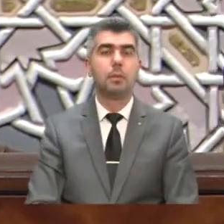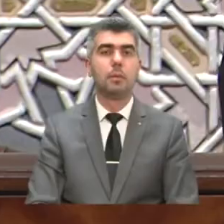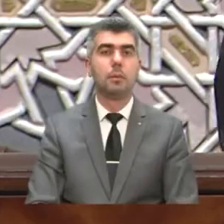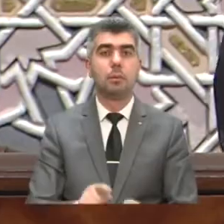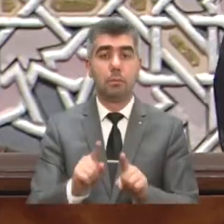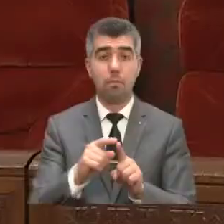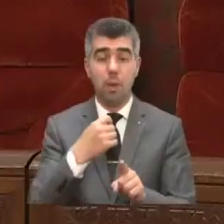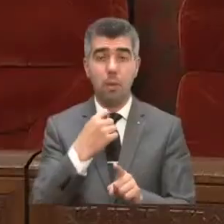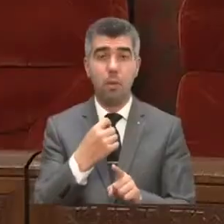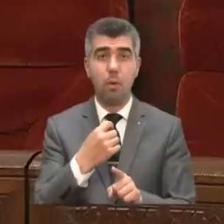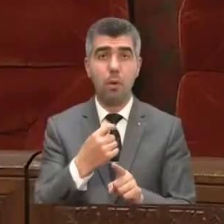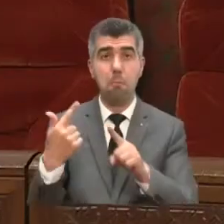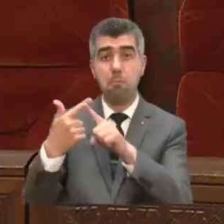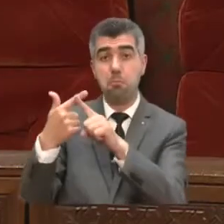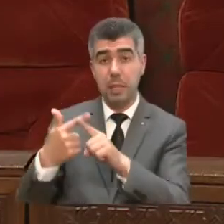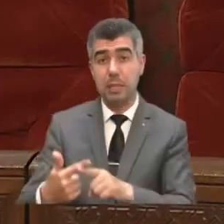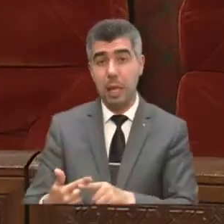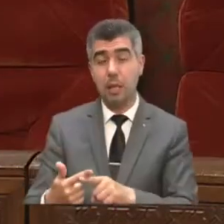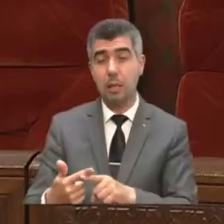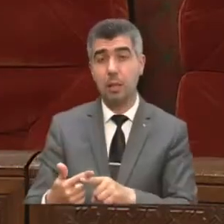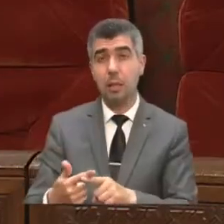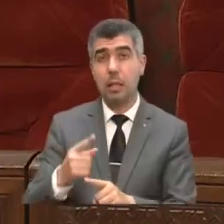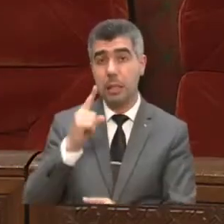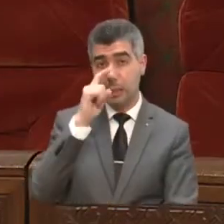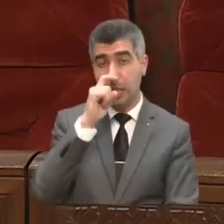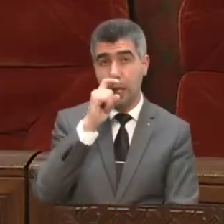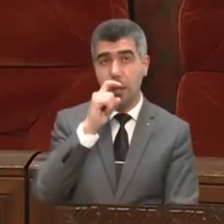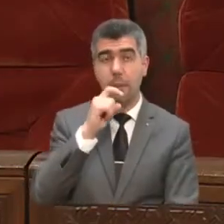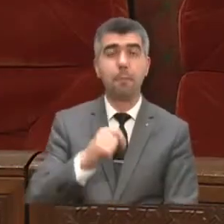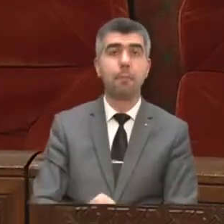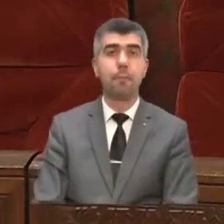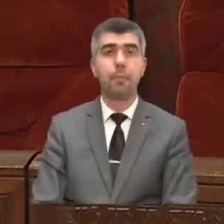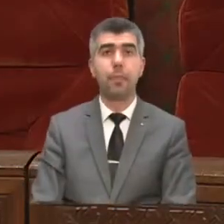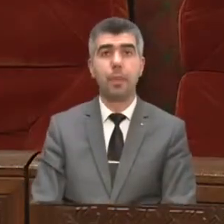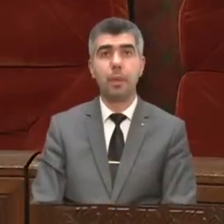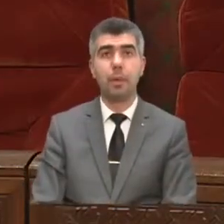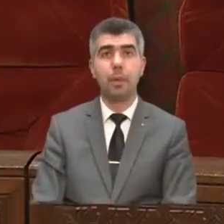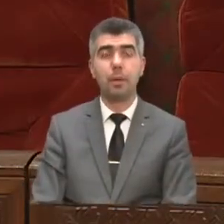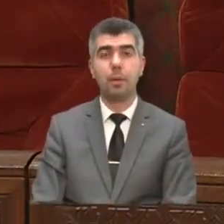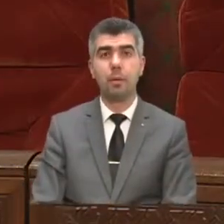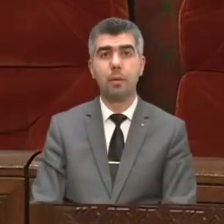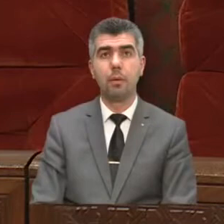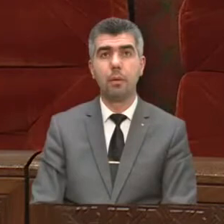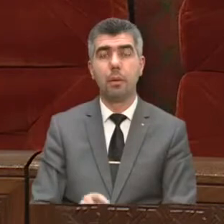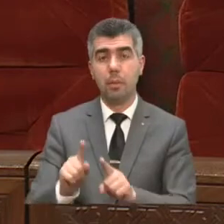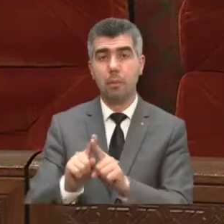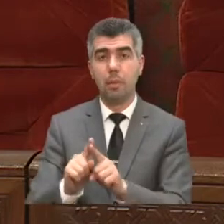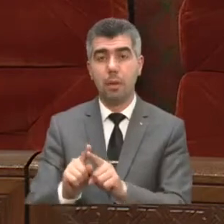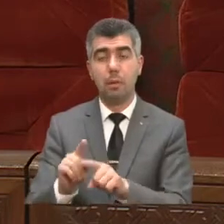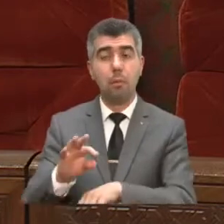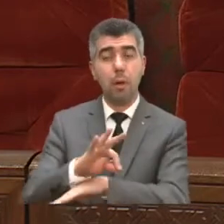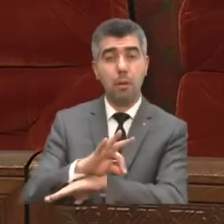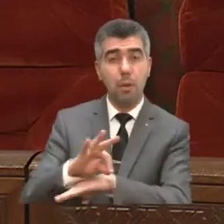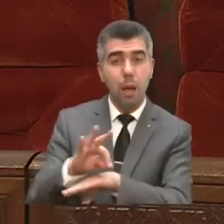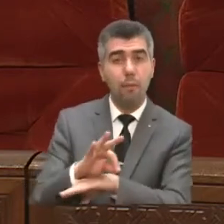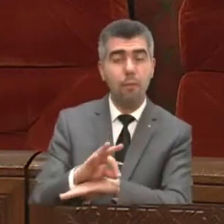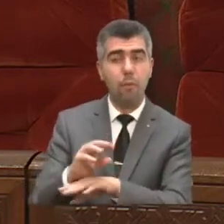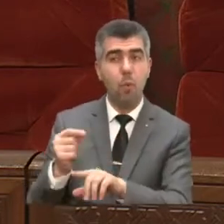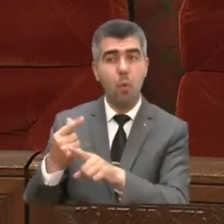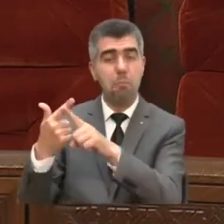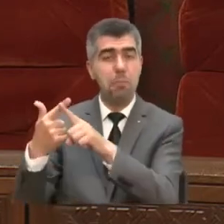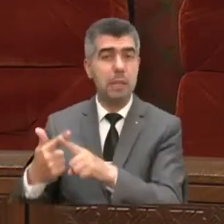هو الميزانيات ديال الاستثمار، عنق الزجاجه كيكون في الموارد البشريه والميزانيات ديال